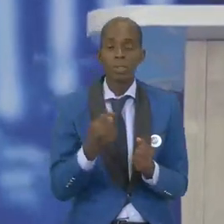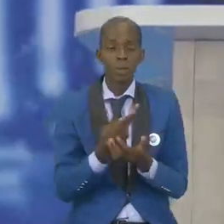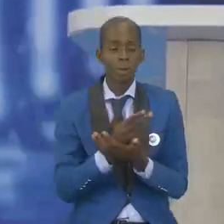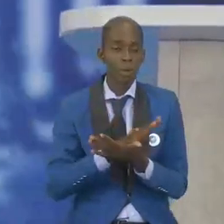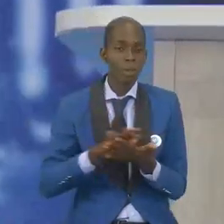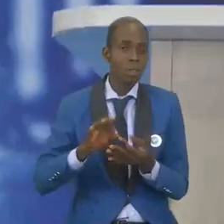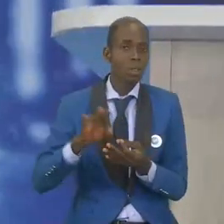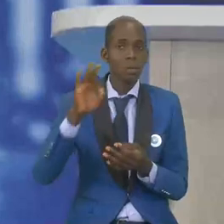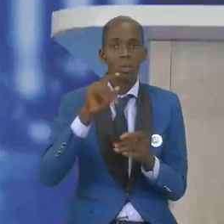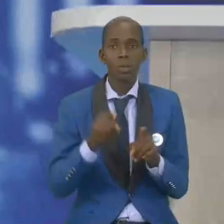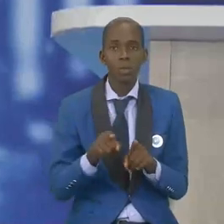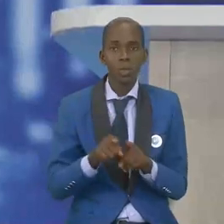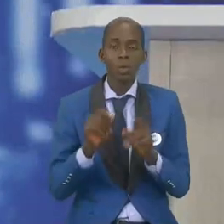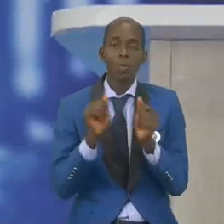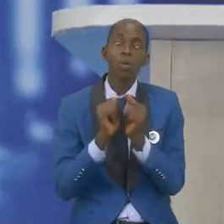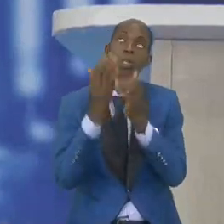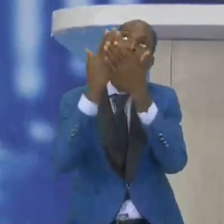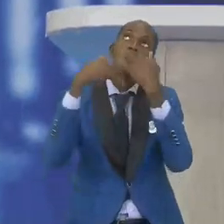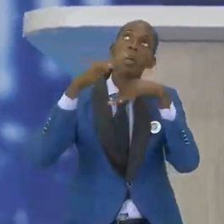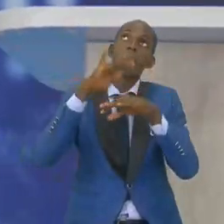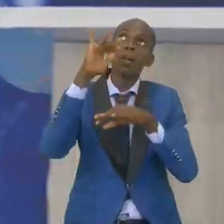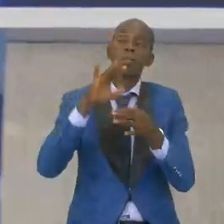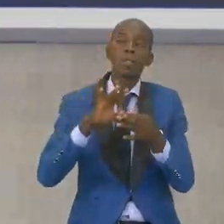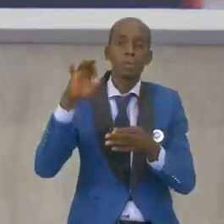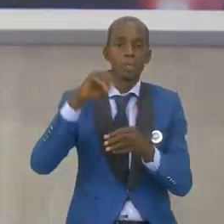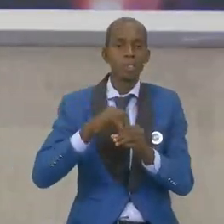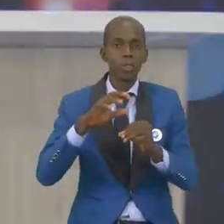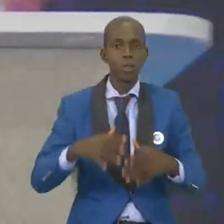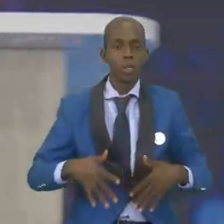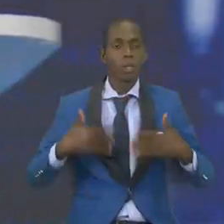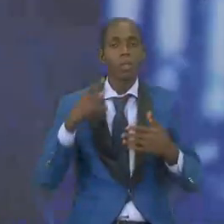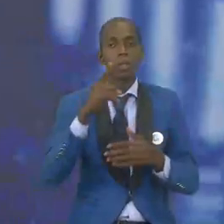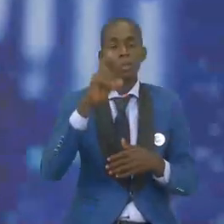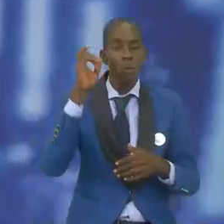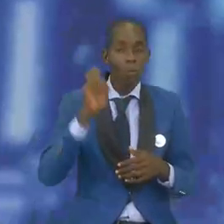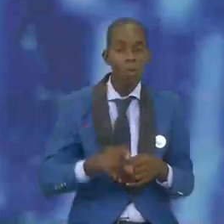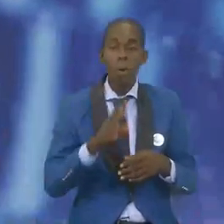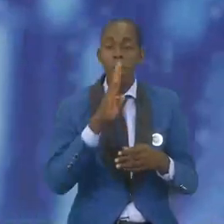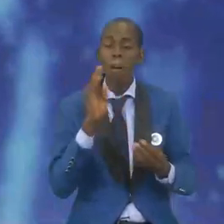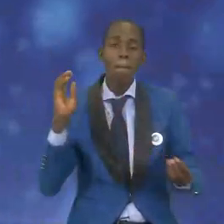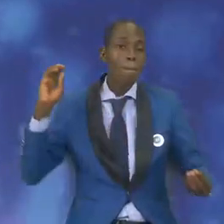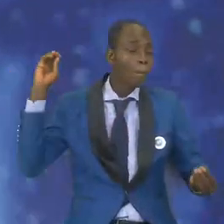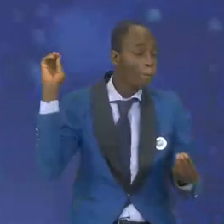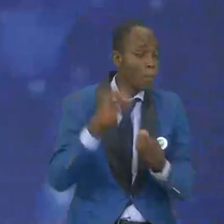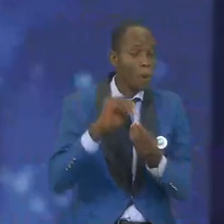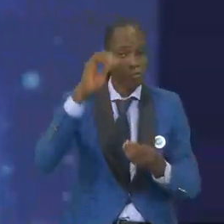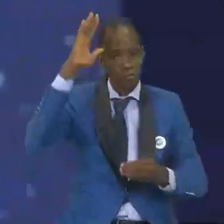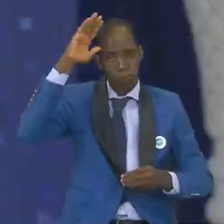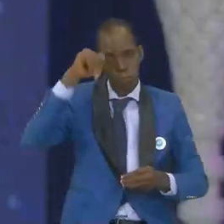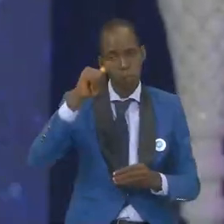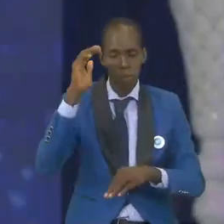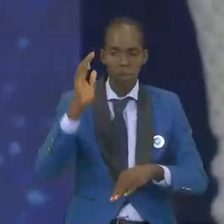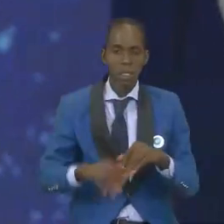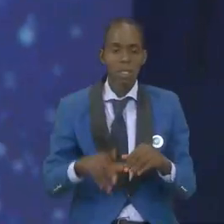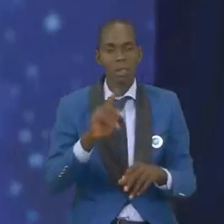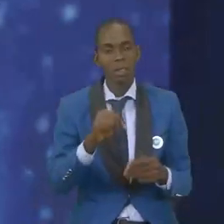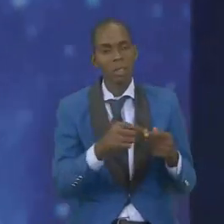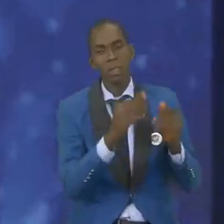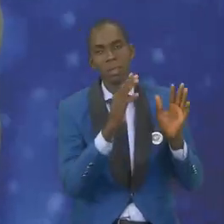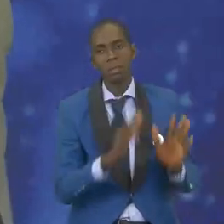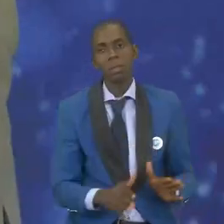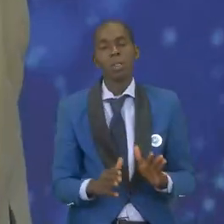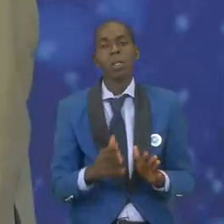une poubelle. Toi aussi, avec l'esprit humain et le Saint-Esprit, et avec l'esprit du ciel dans ta vie, tu dois être